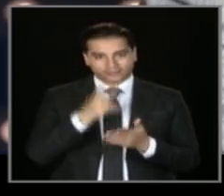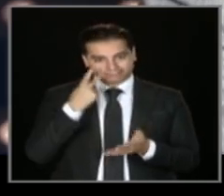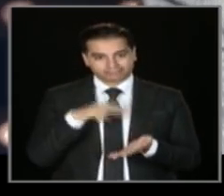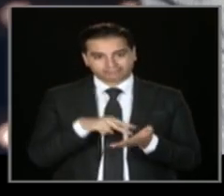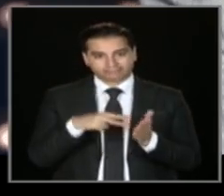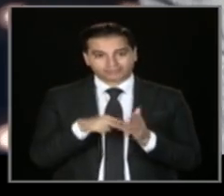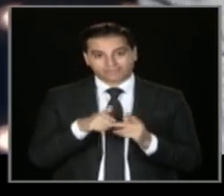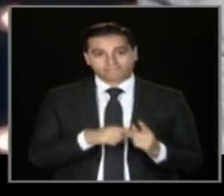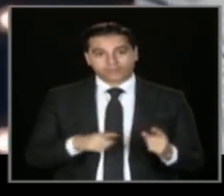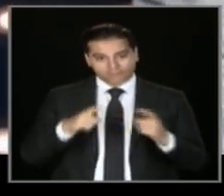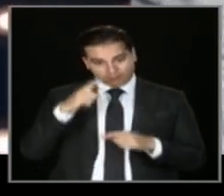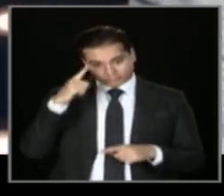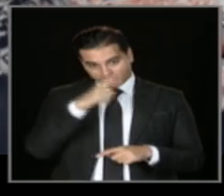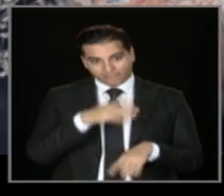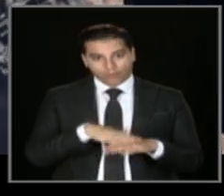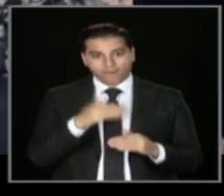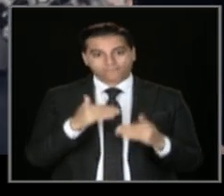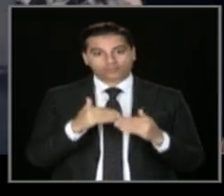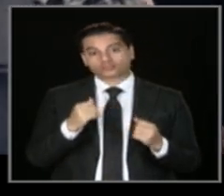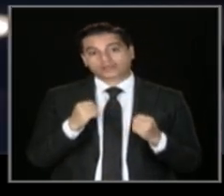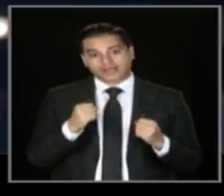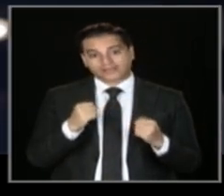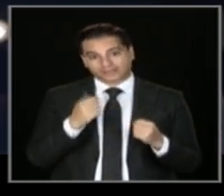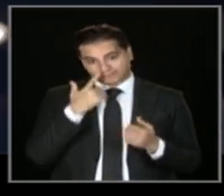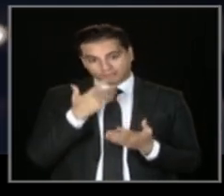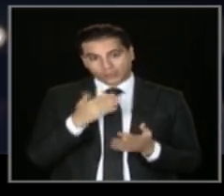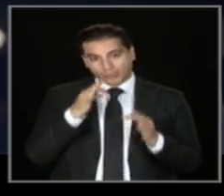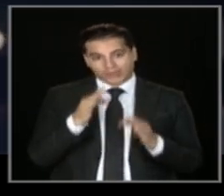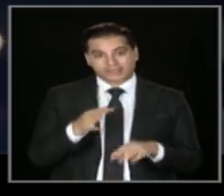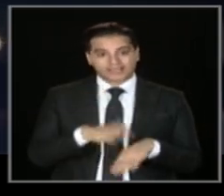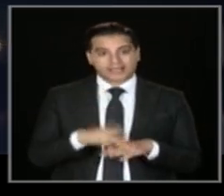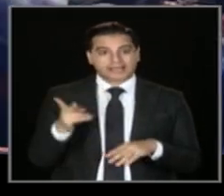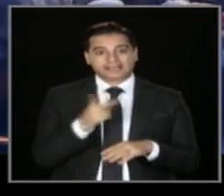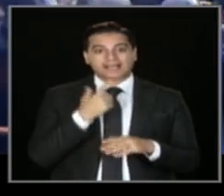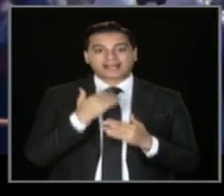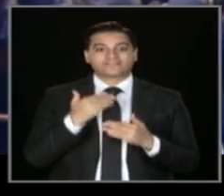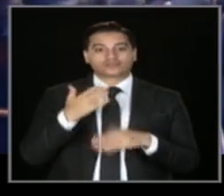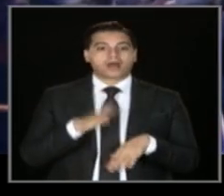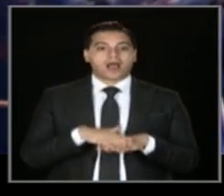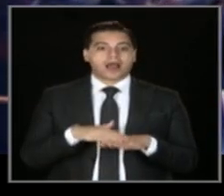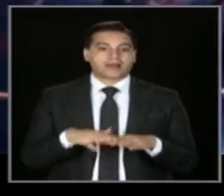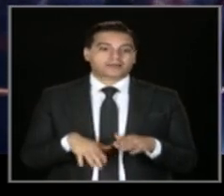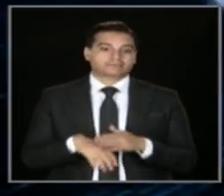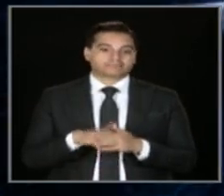هي مباراه صعبه ومتكافئه، وأكيد الاثنين نفسهم في الثلاث نقاط.